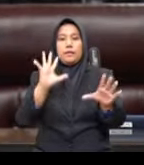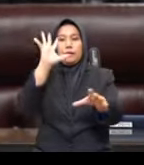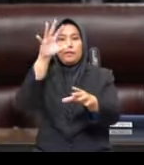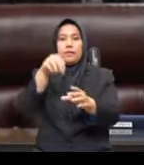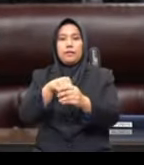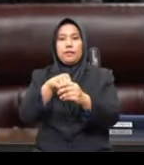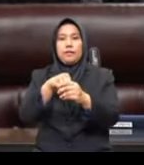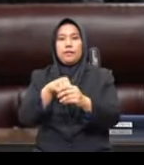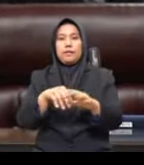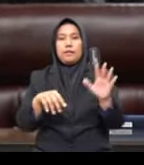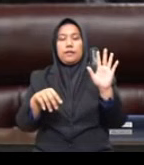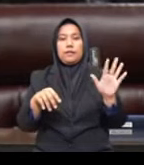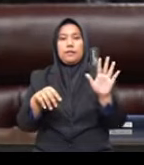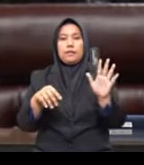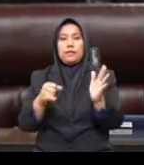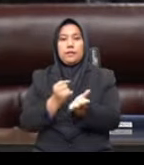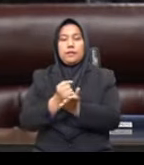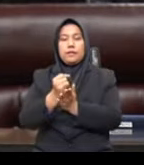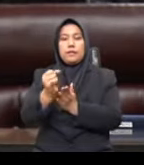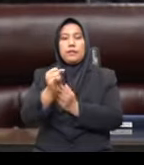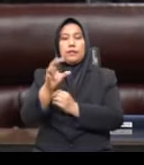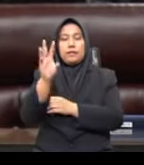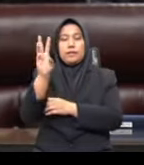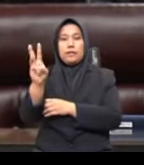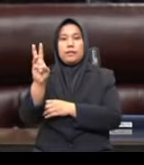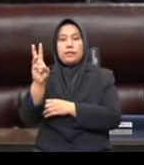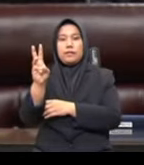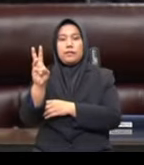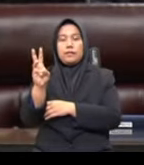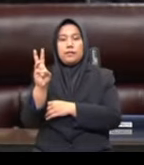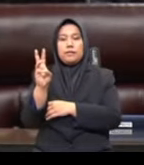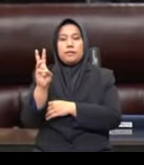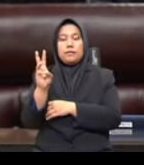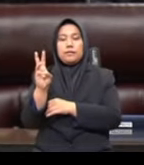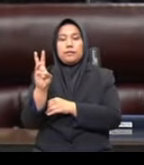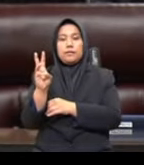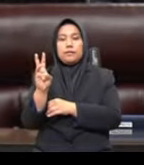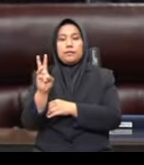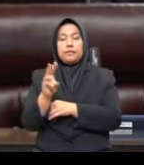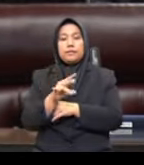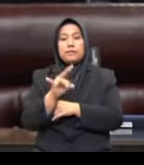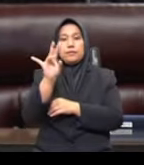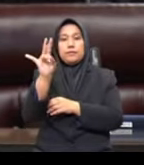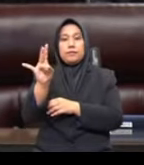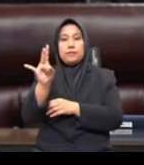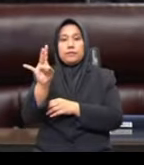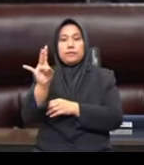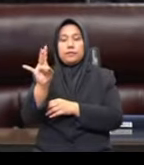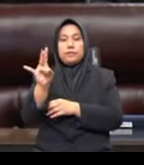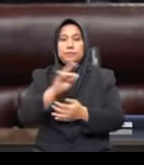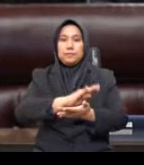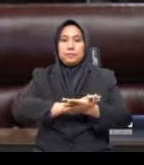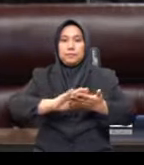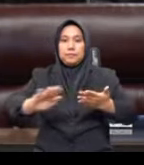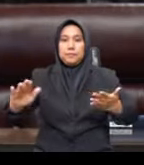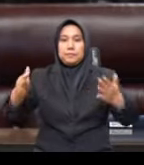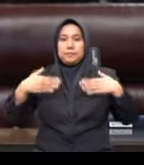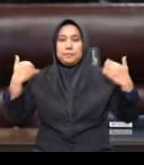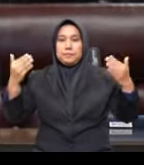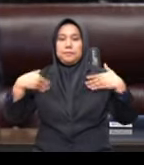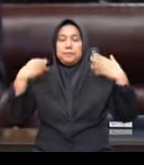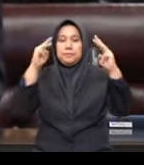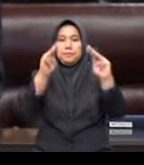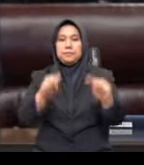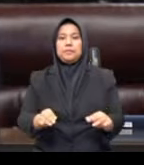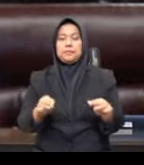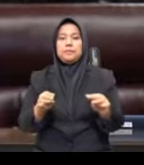keterangkuman kelima ketelusan keenability dan ketujuh kemaslahatan dan kebahagiaan